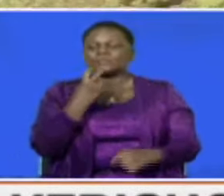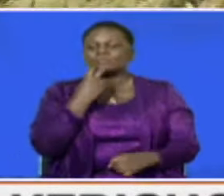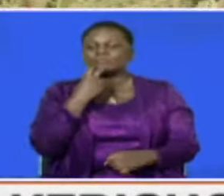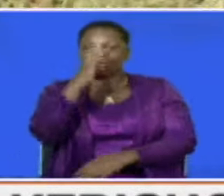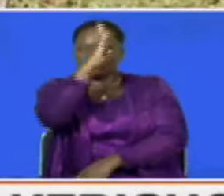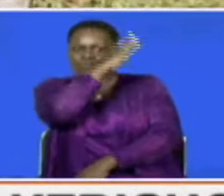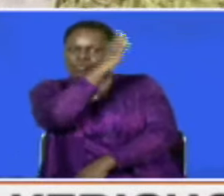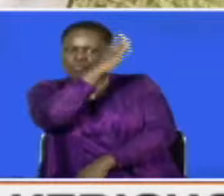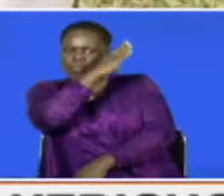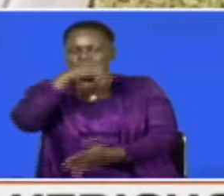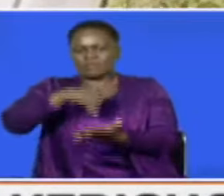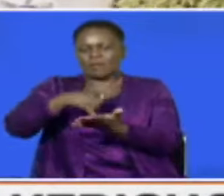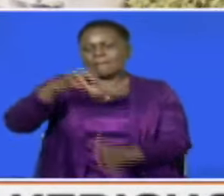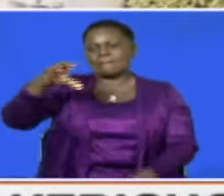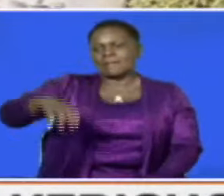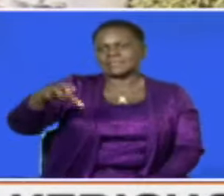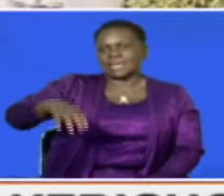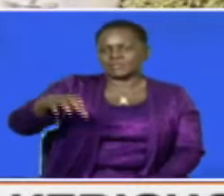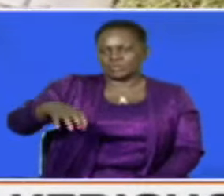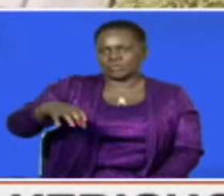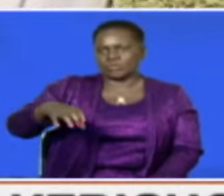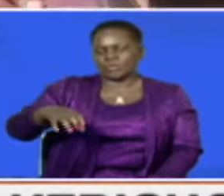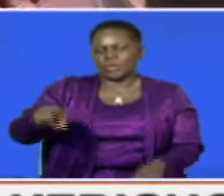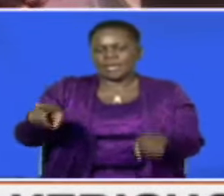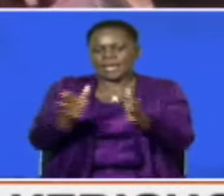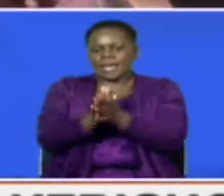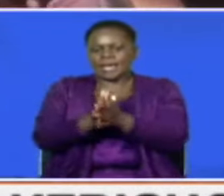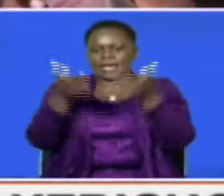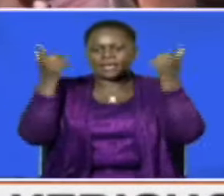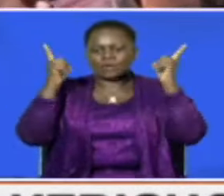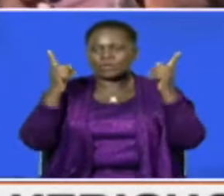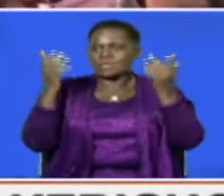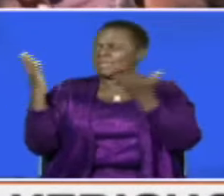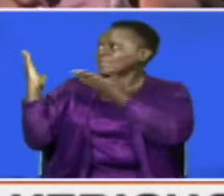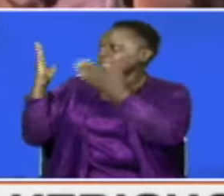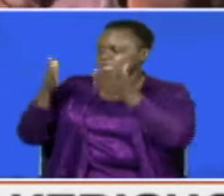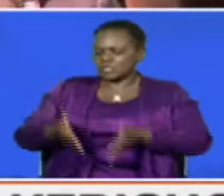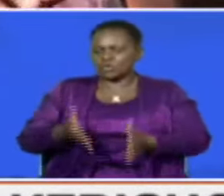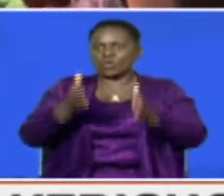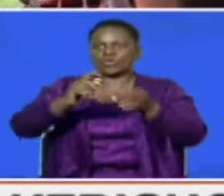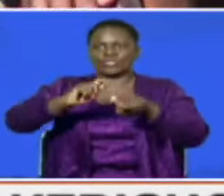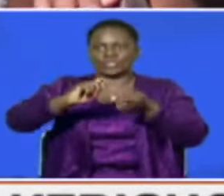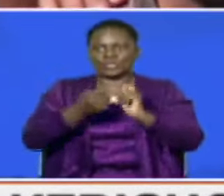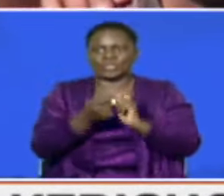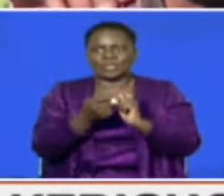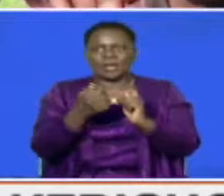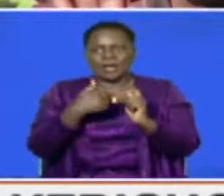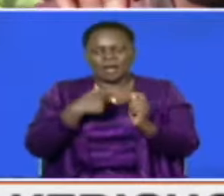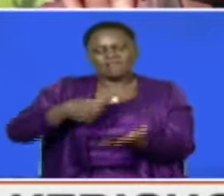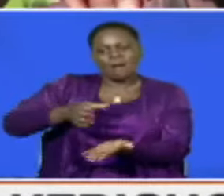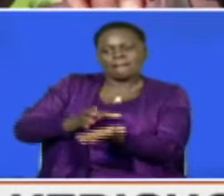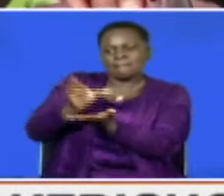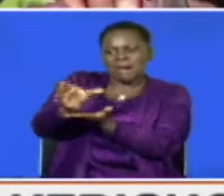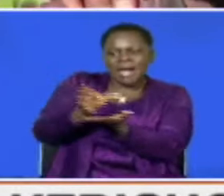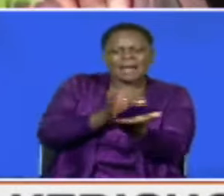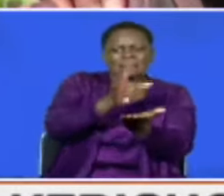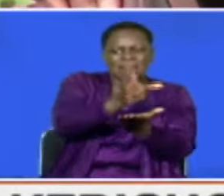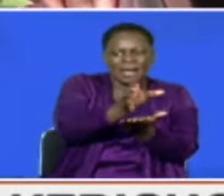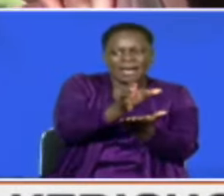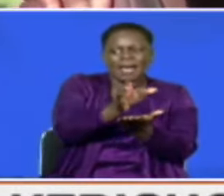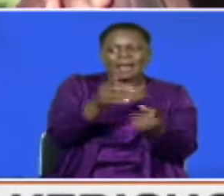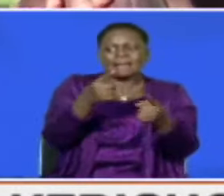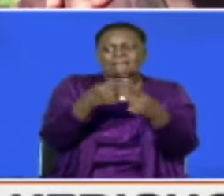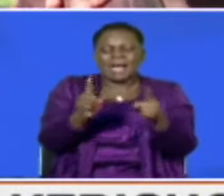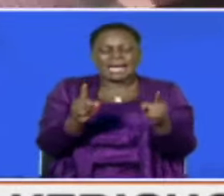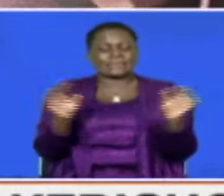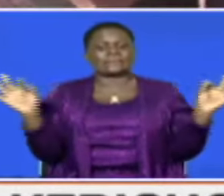dhuhuri ilihusisha matatu ya kubeba abiria na lori. Njia hii irekebishwe, tumesikia inawekwa budget kila wakati na